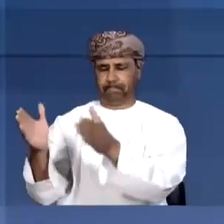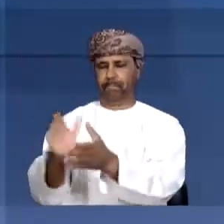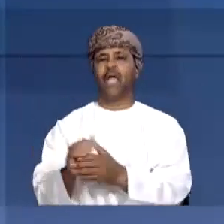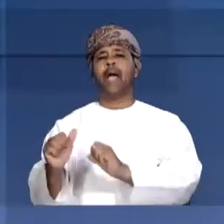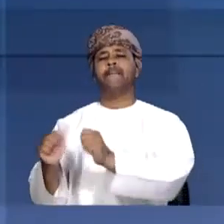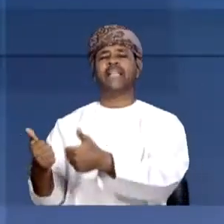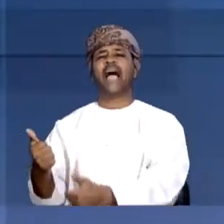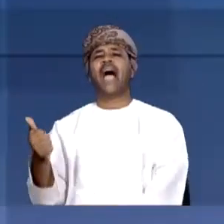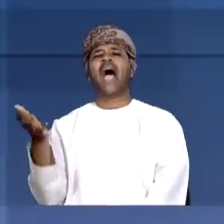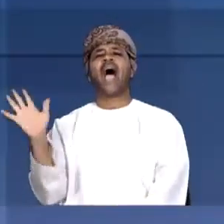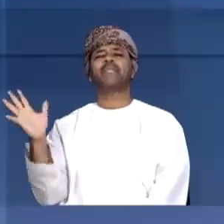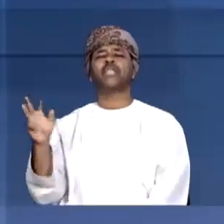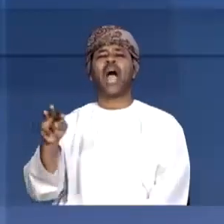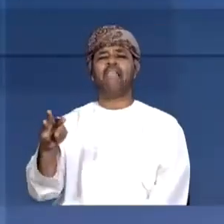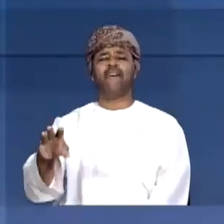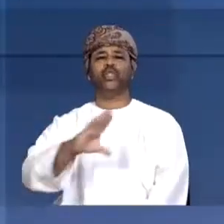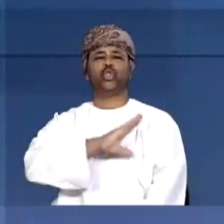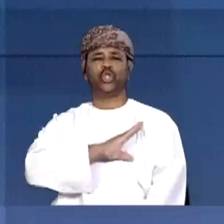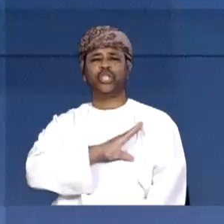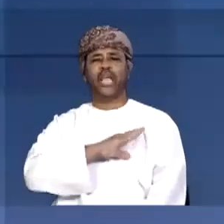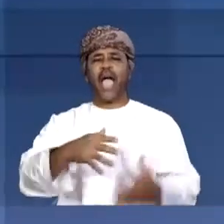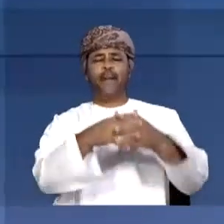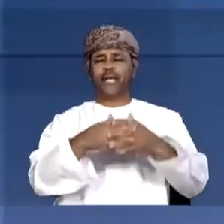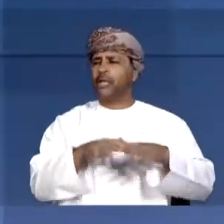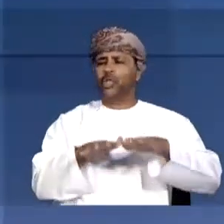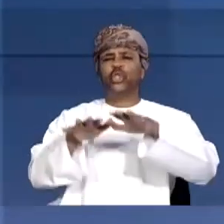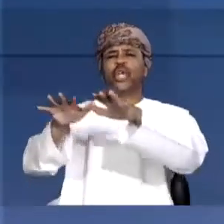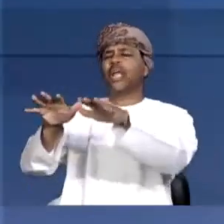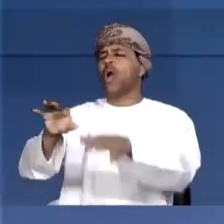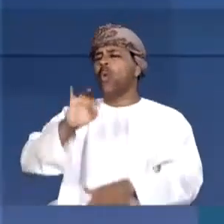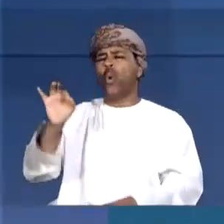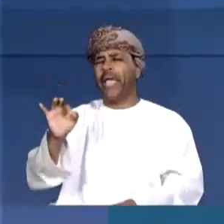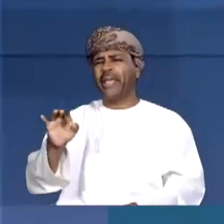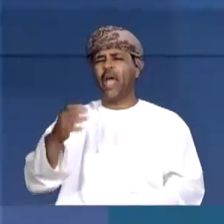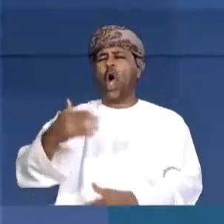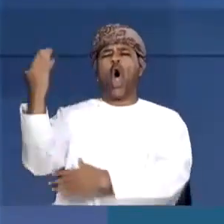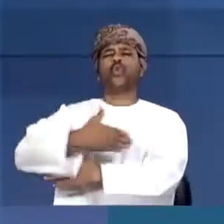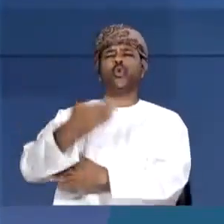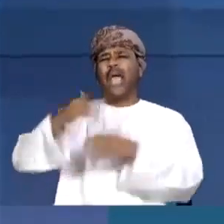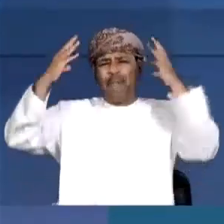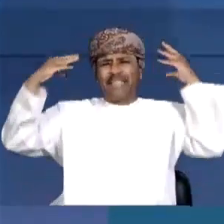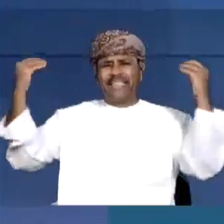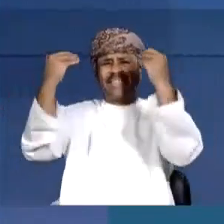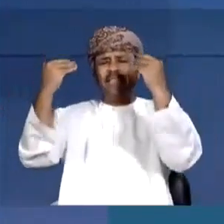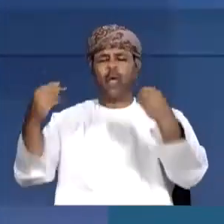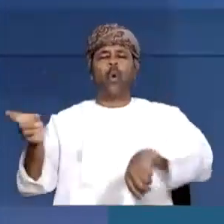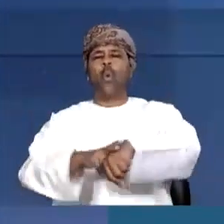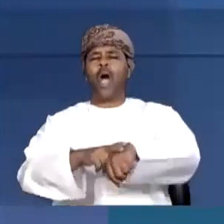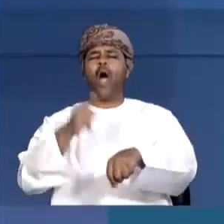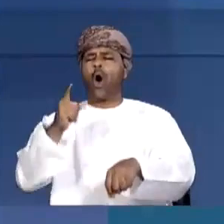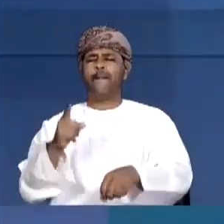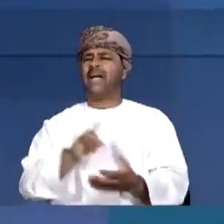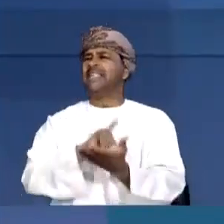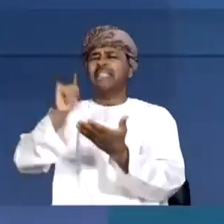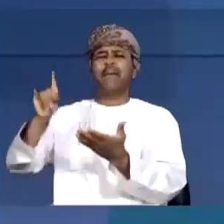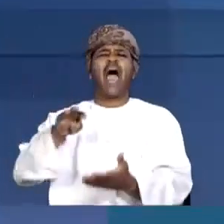بدأ 15,000 جندي أمريكي الانتشار في لاكلاند بتكساس على حدود المكسيك، بينما تسافر قافلة تضم